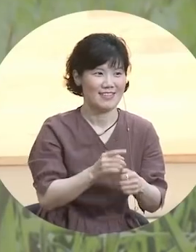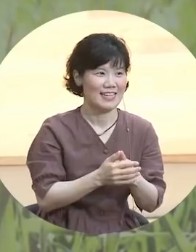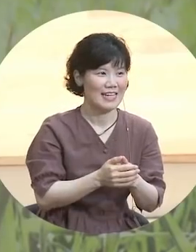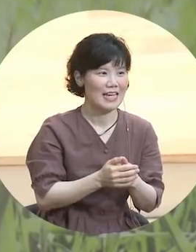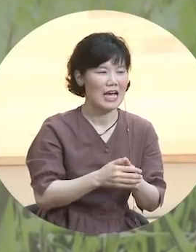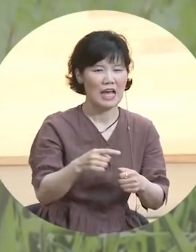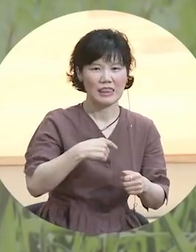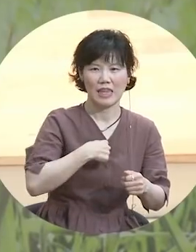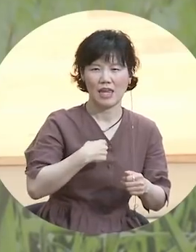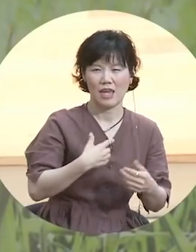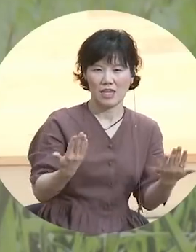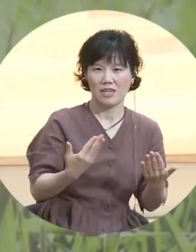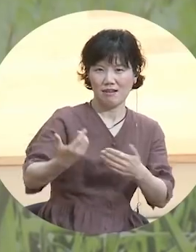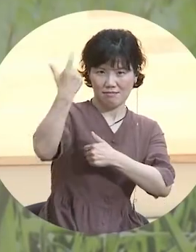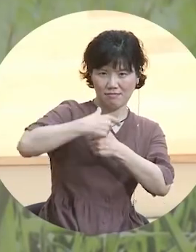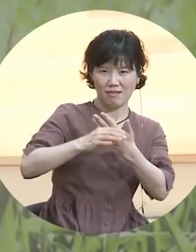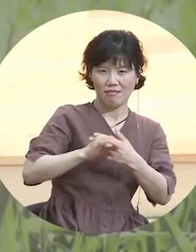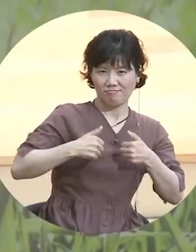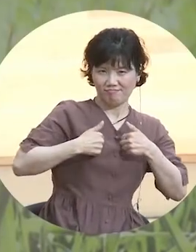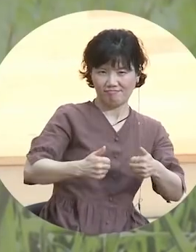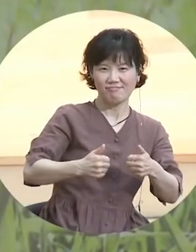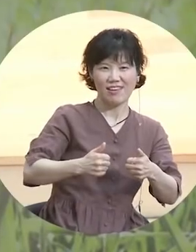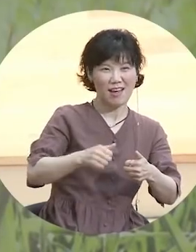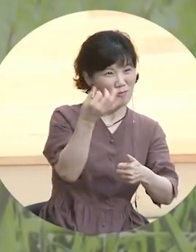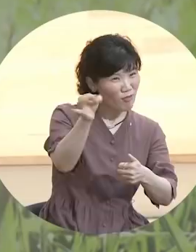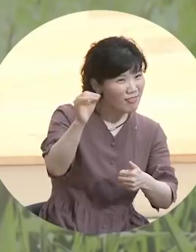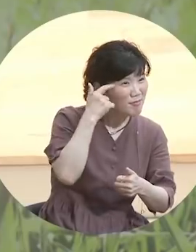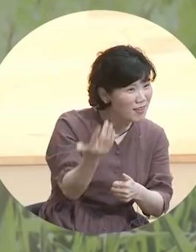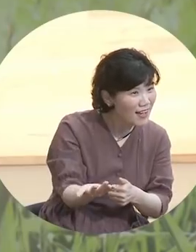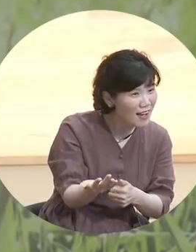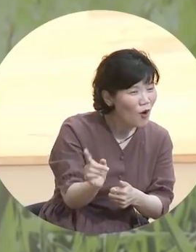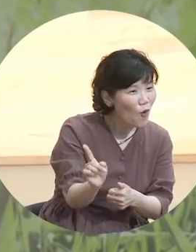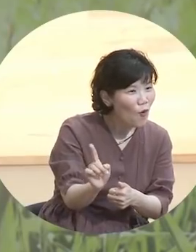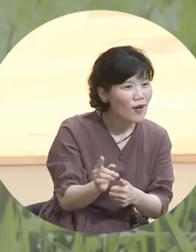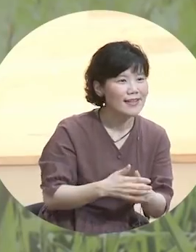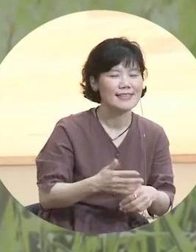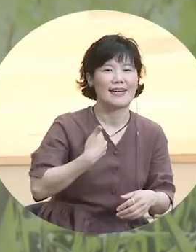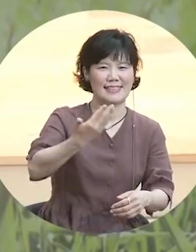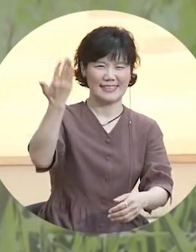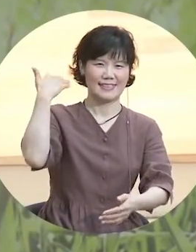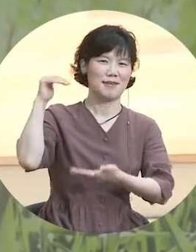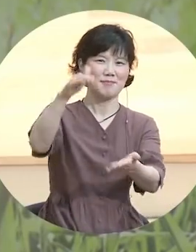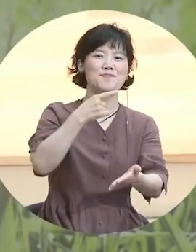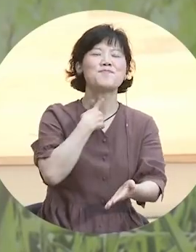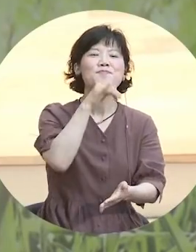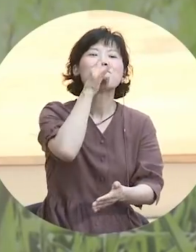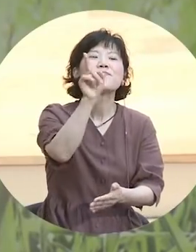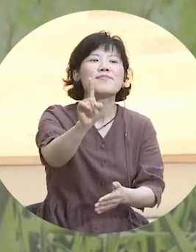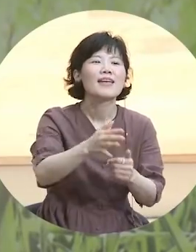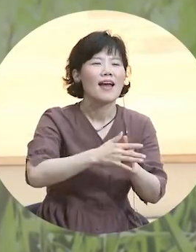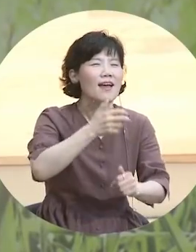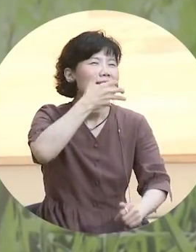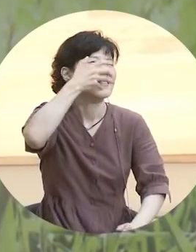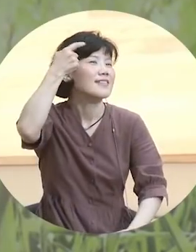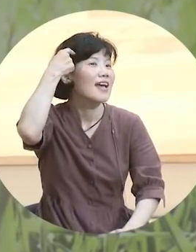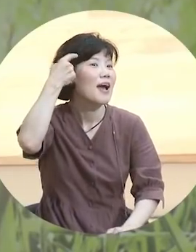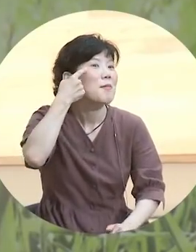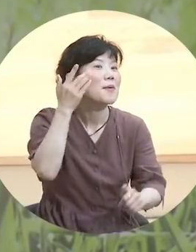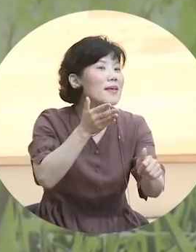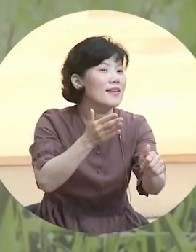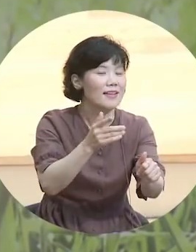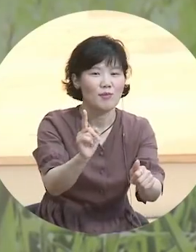자기 임무에 충실하기만 하면 되나요? 그러면 돼요? 여러분 예전에도 말씀드렸습니다만은, 우리 상상력을 발휘해서